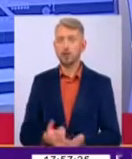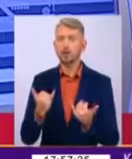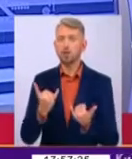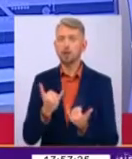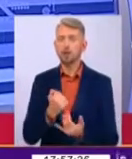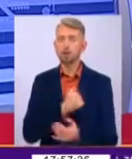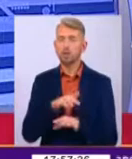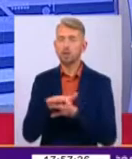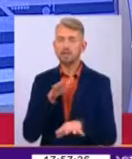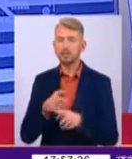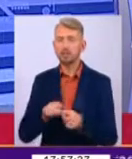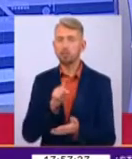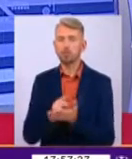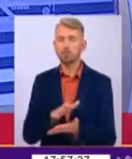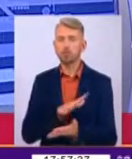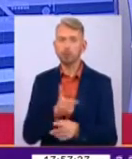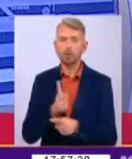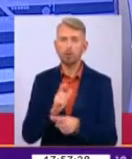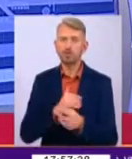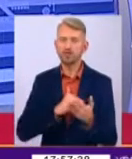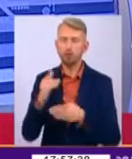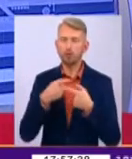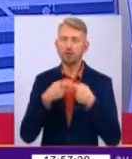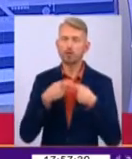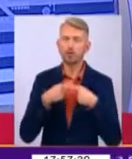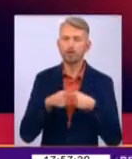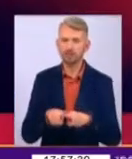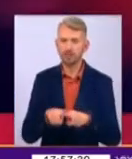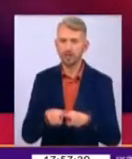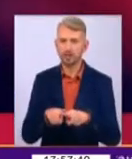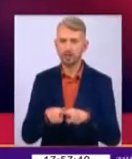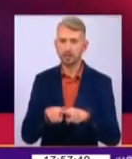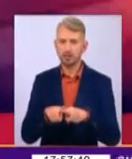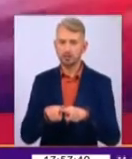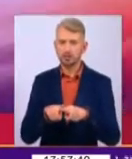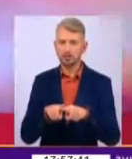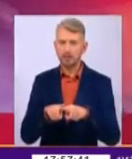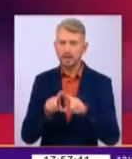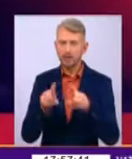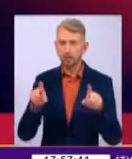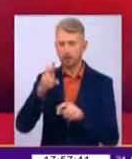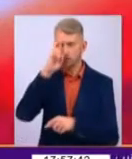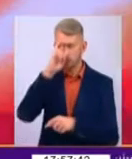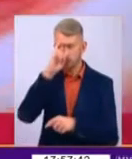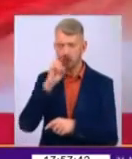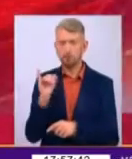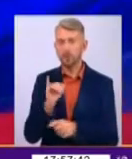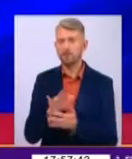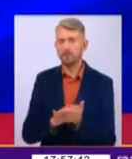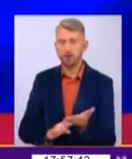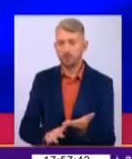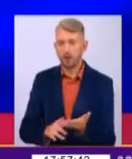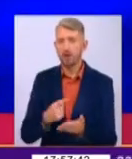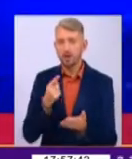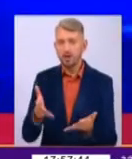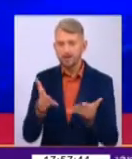Збройні Сили – це повинні бути найбільш високотехнологічний інститут держави. І, вибачте,